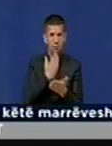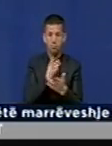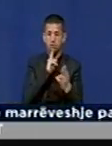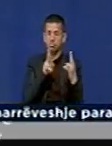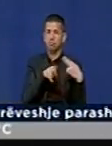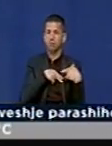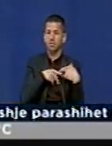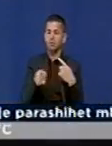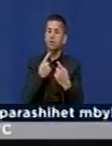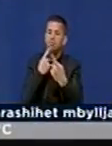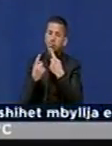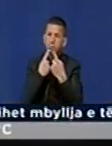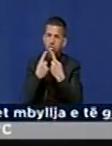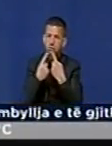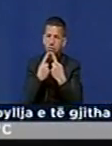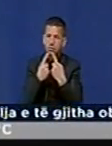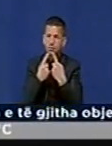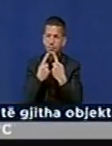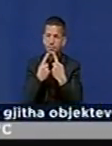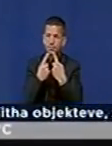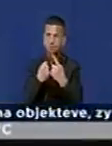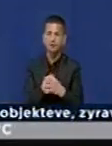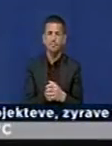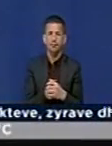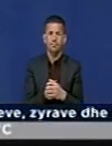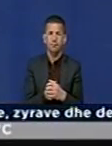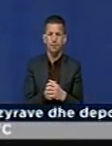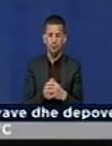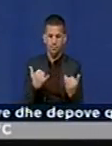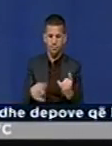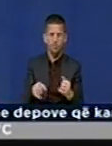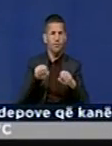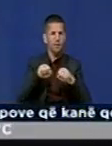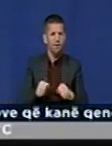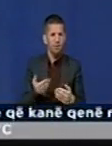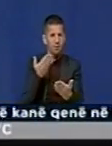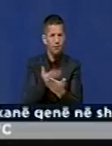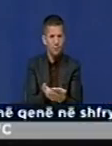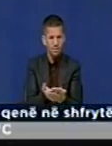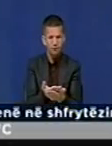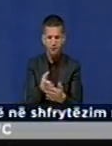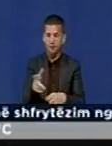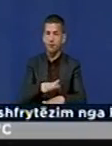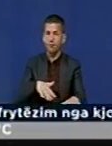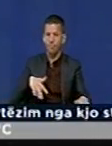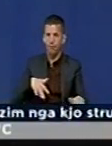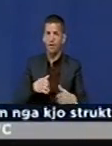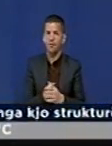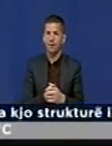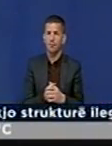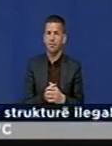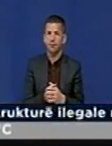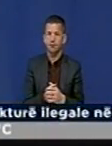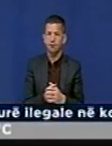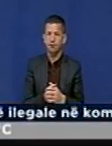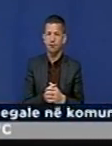me negociu këto që sot qeveria ja ka propozuar kuvendit e që burime